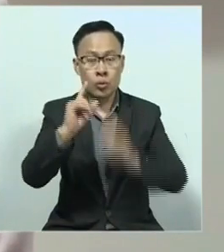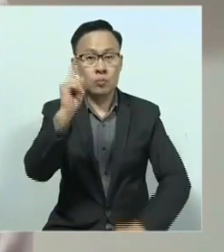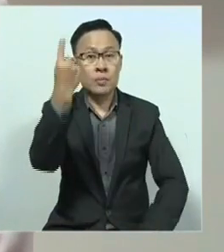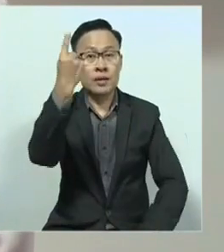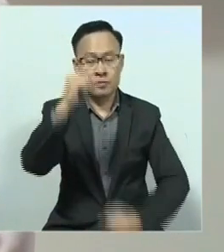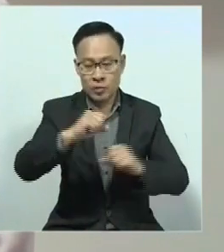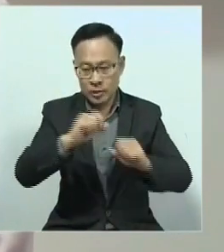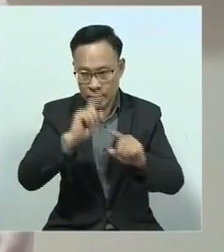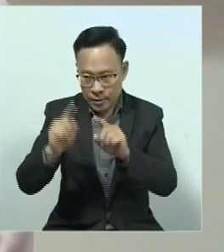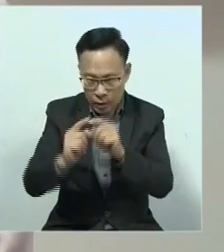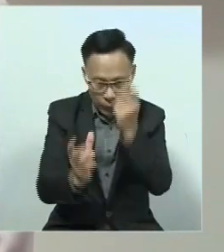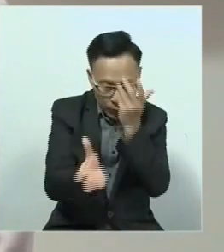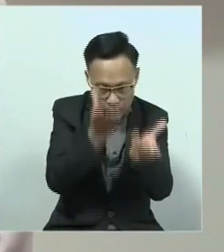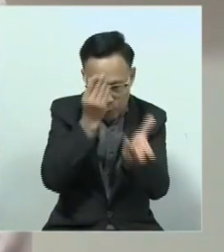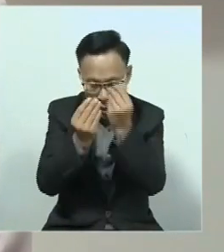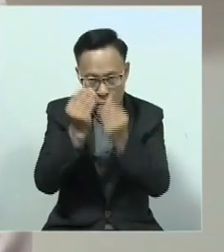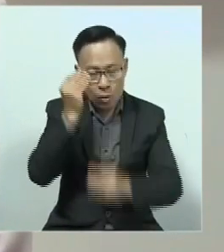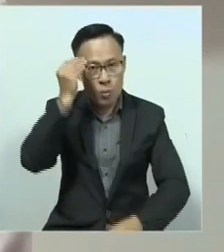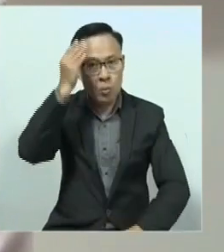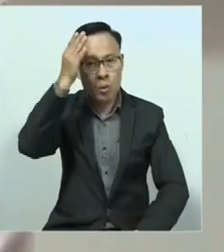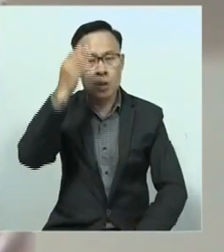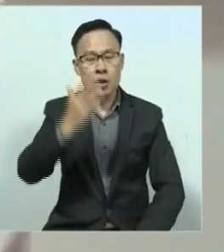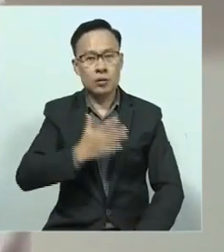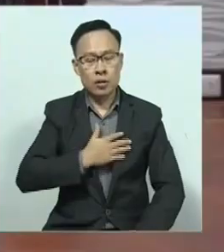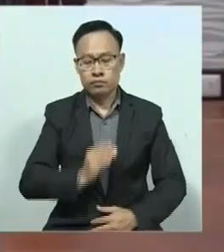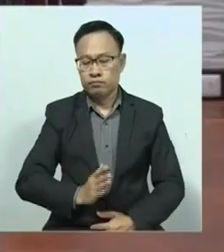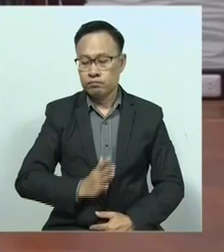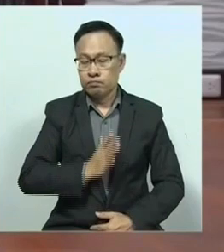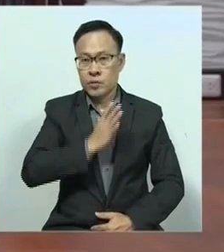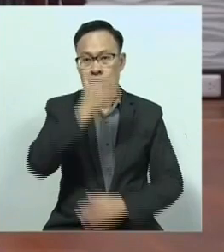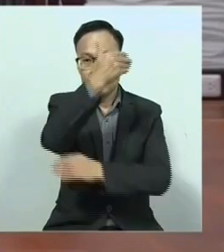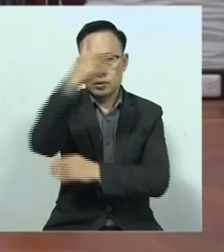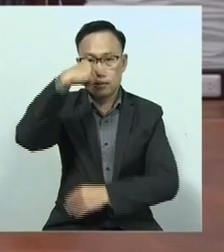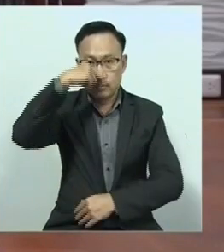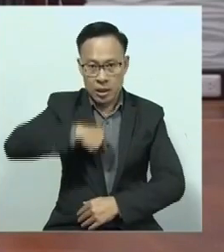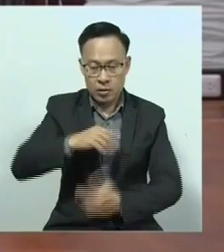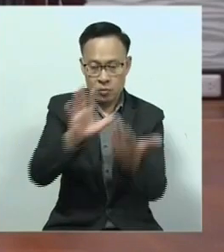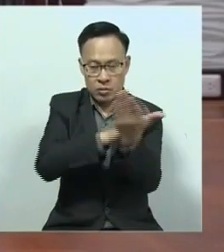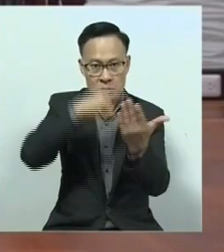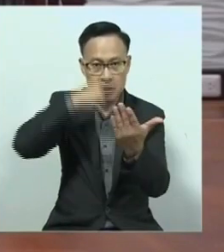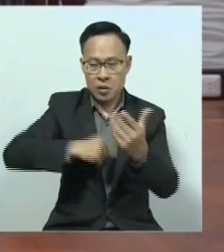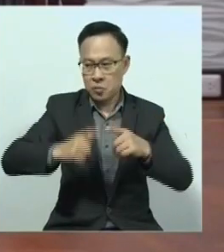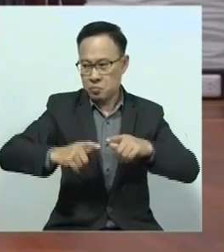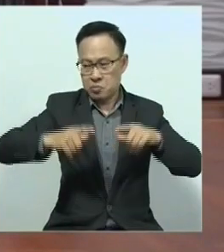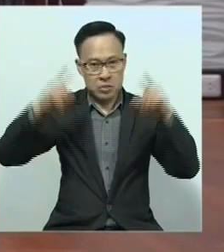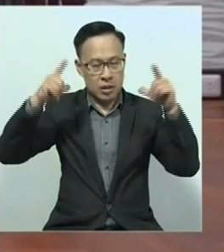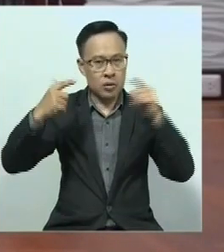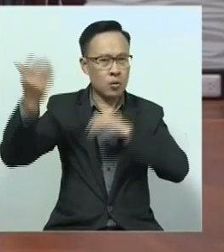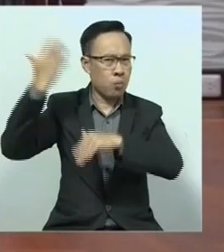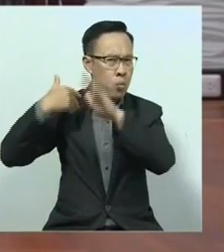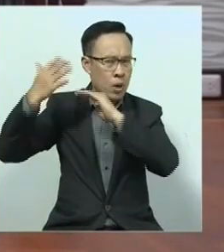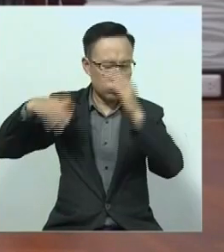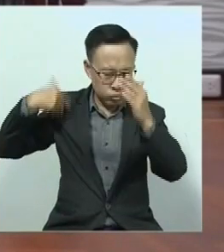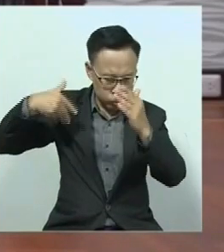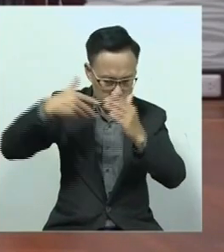จงมาศึกษาหาความรู้และจงภาคภูมิใจความเป็นชาติไทยยิ่งใหญ่ในอดีตไม่แพ้ชาติใดในโลกนี้นอกนี้